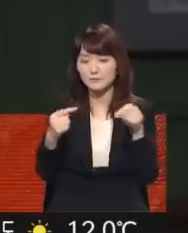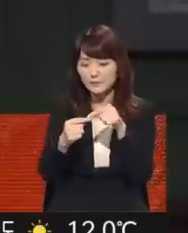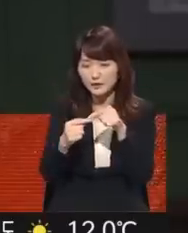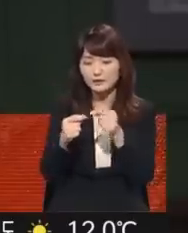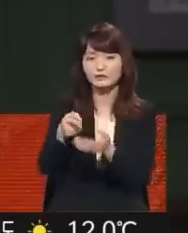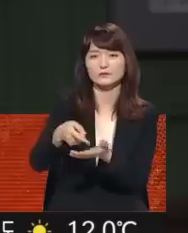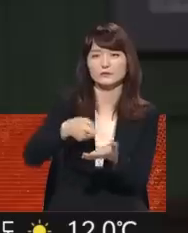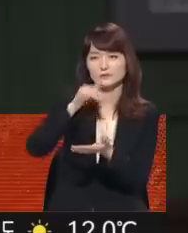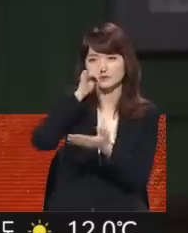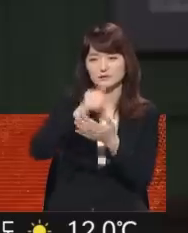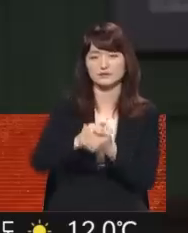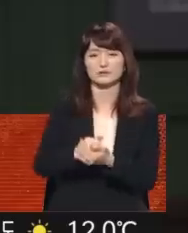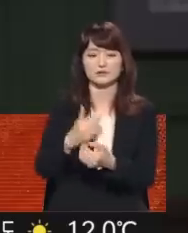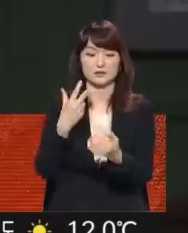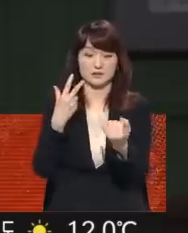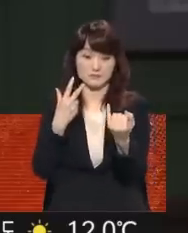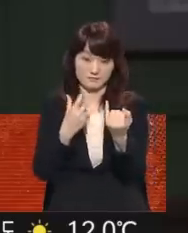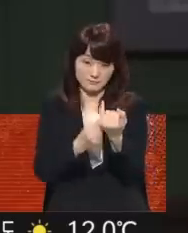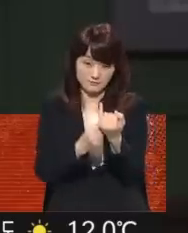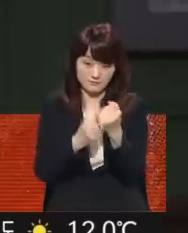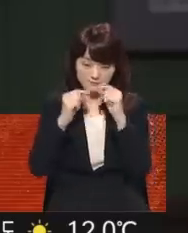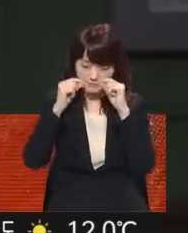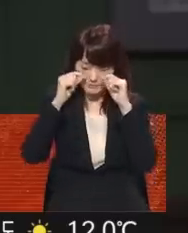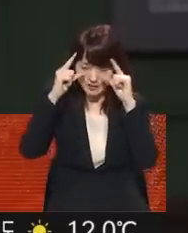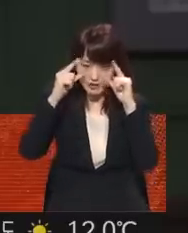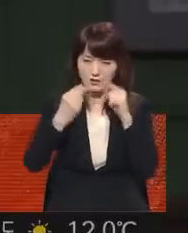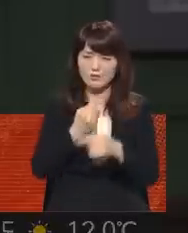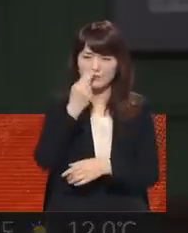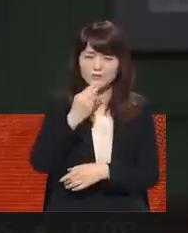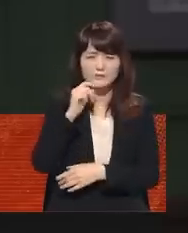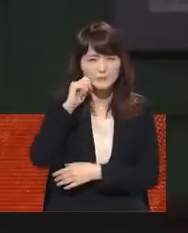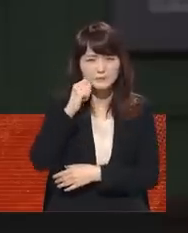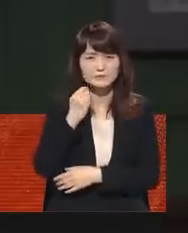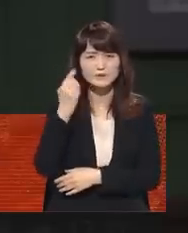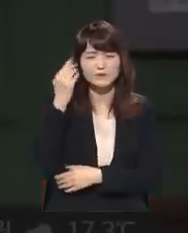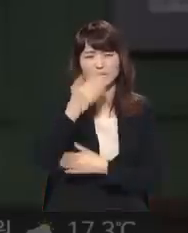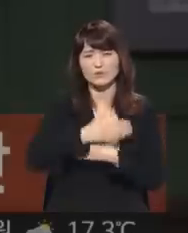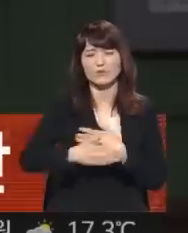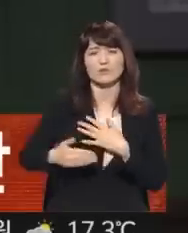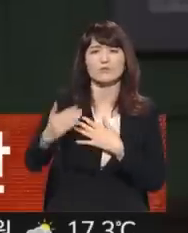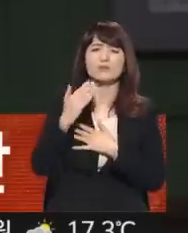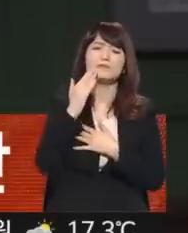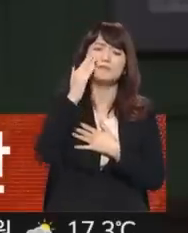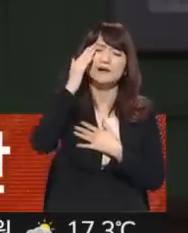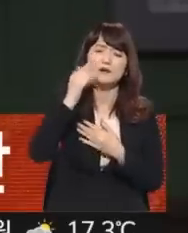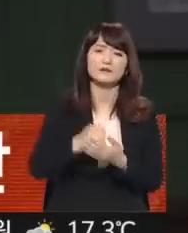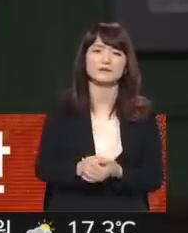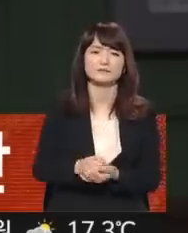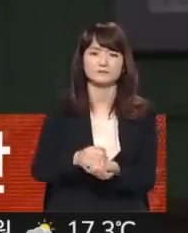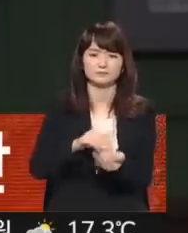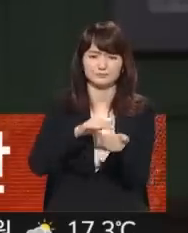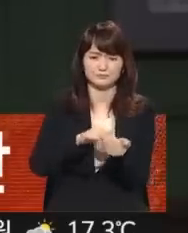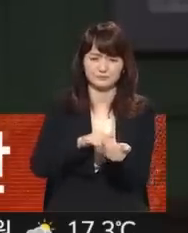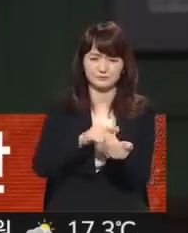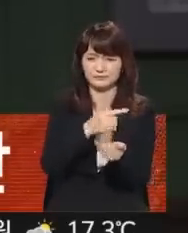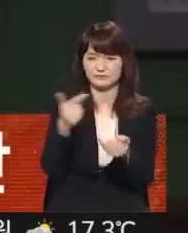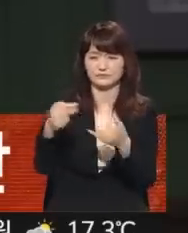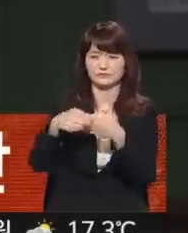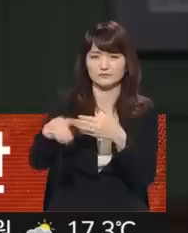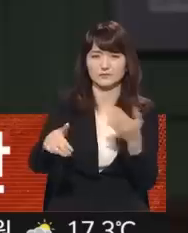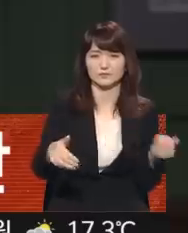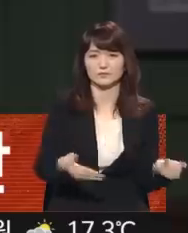도중에이 사랑이가 갑자기 호흡곤란이 왔고 온몸이 파래지기 시작을 합니다 심폐소생술을 하면서 큰 병원으로 옮겼지만 결국